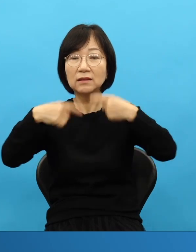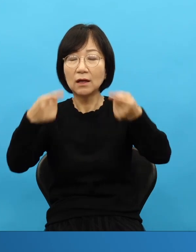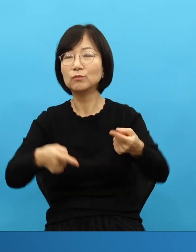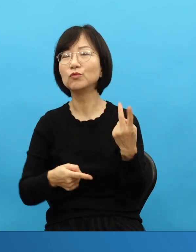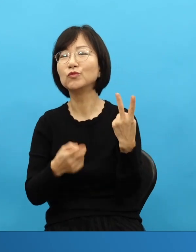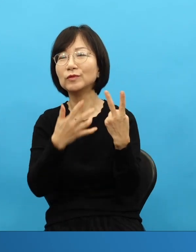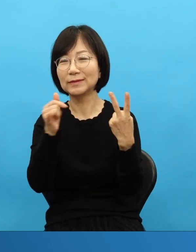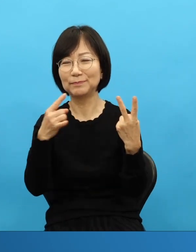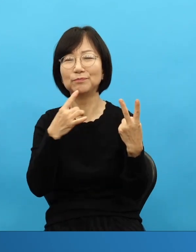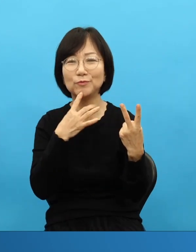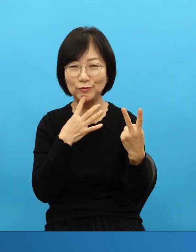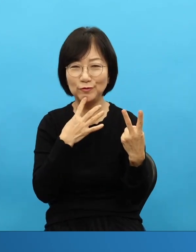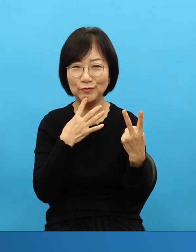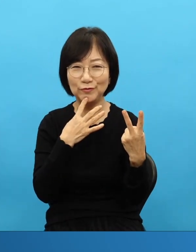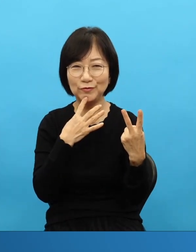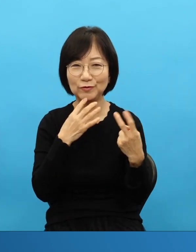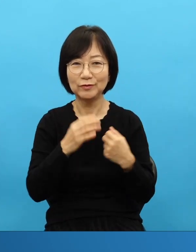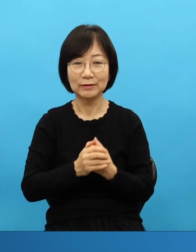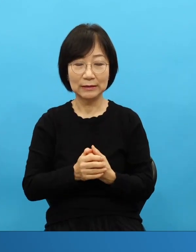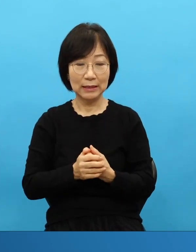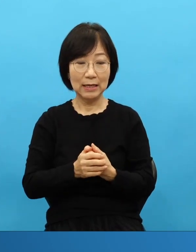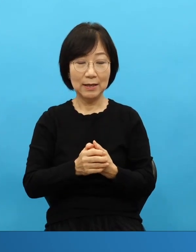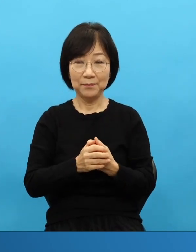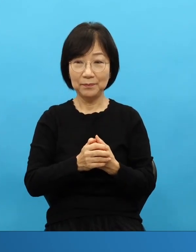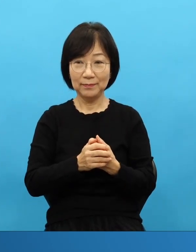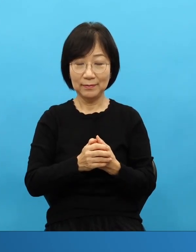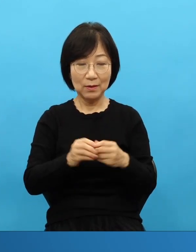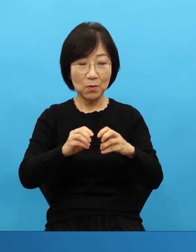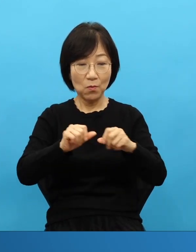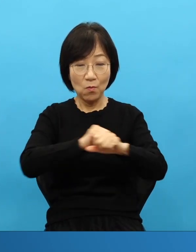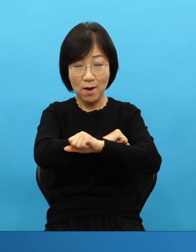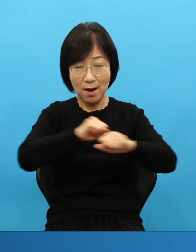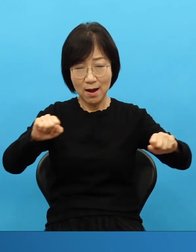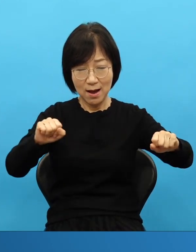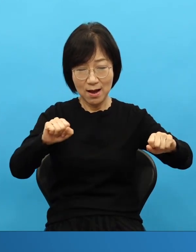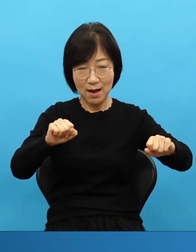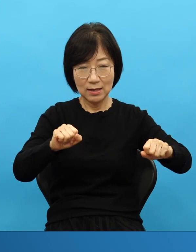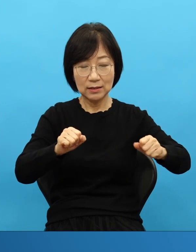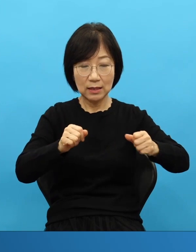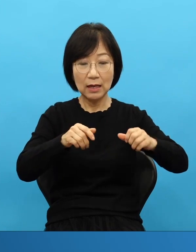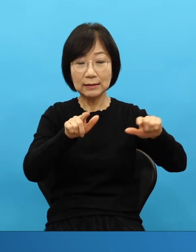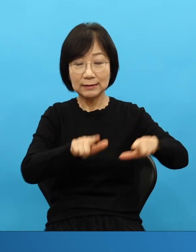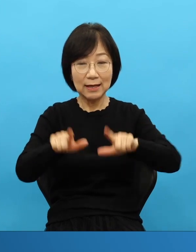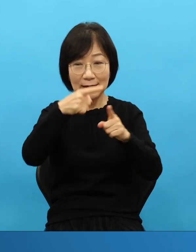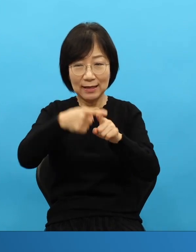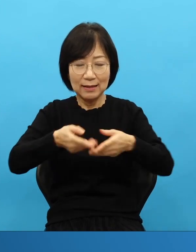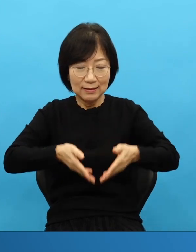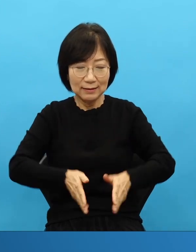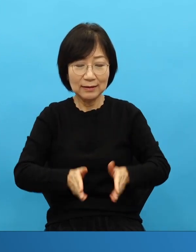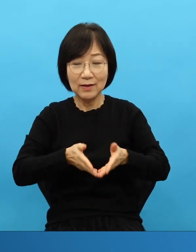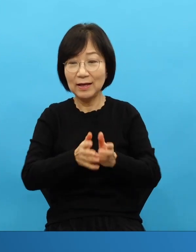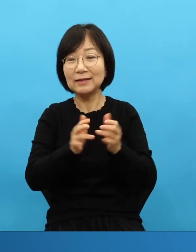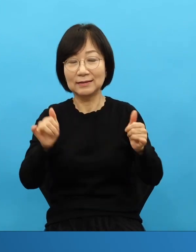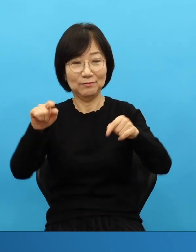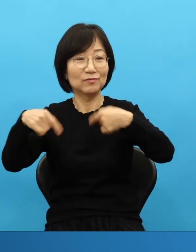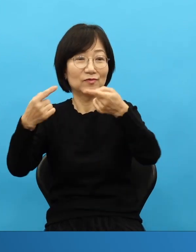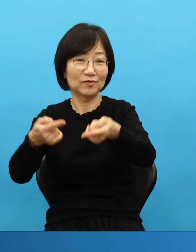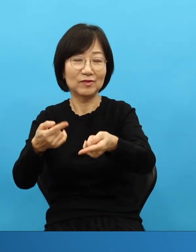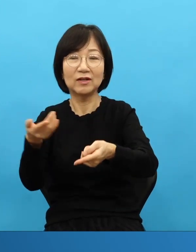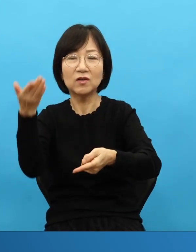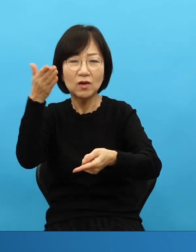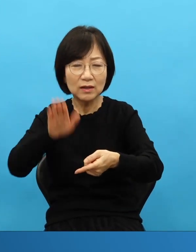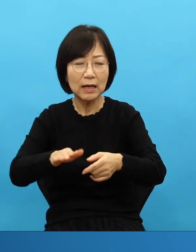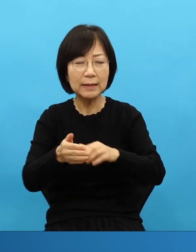go in. 중간에 태어난 사람은 들어갔지 다 광야에 죽었어요. And the people who were born along the way were able to go in, but everyone else died in the wilderness.